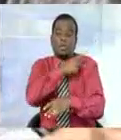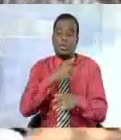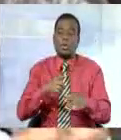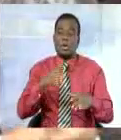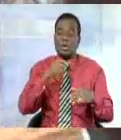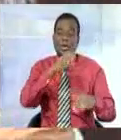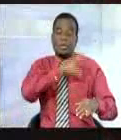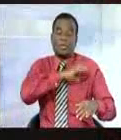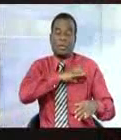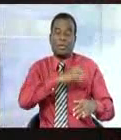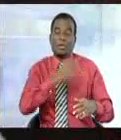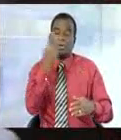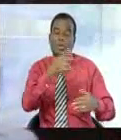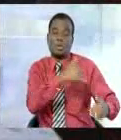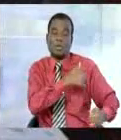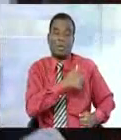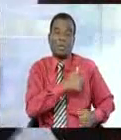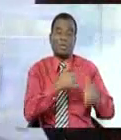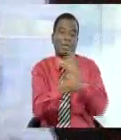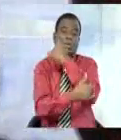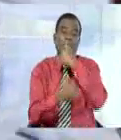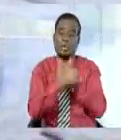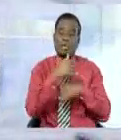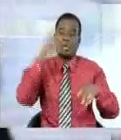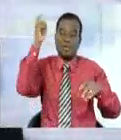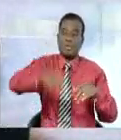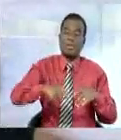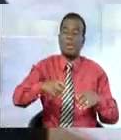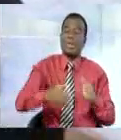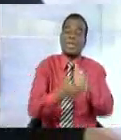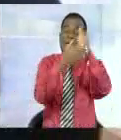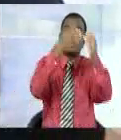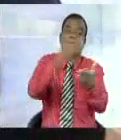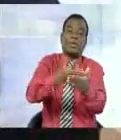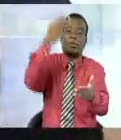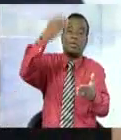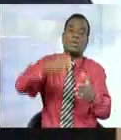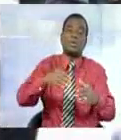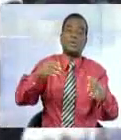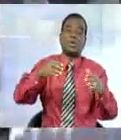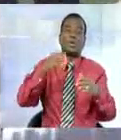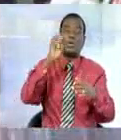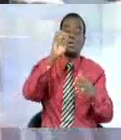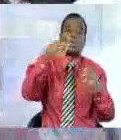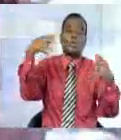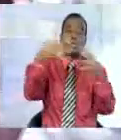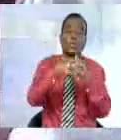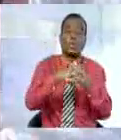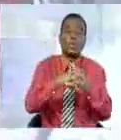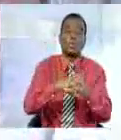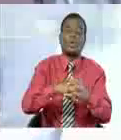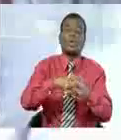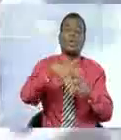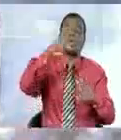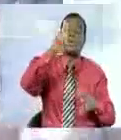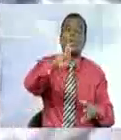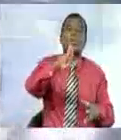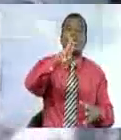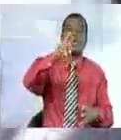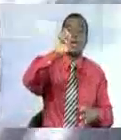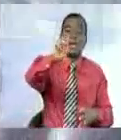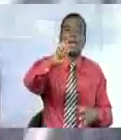sécurité et de défense des deux pays. Sa réalisation va bénéficier du concours financier de l'UEMOA, Union économique et monétaire ouest